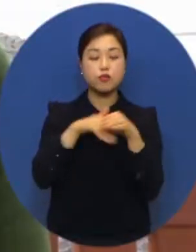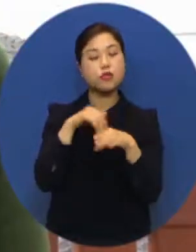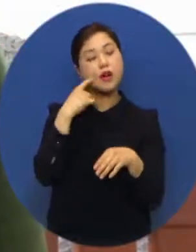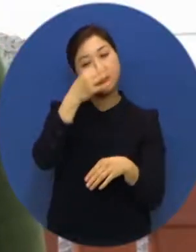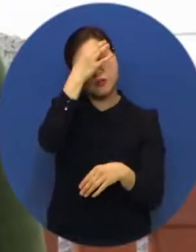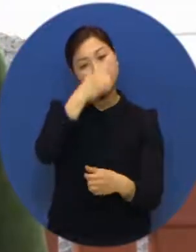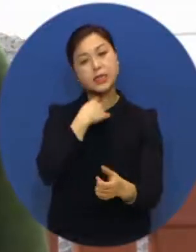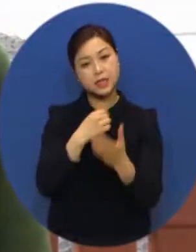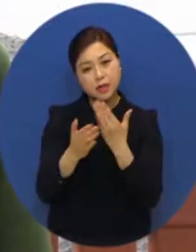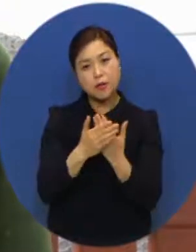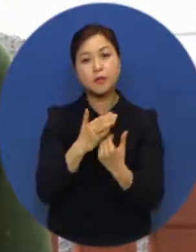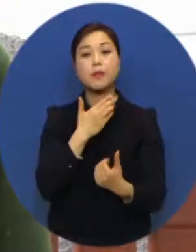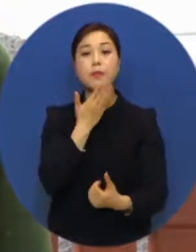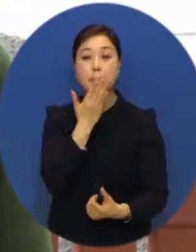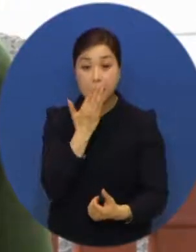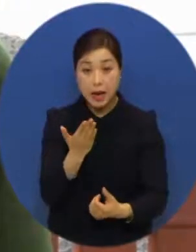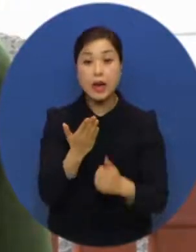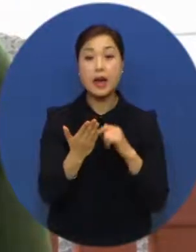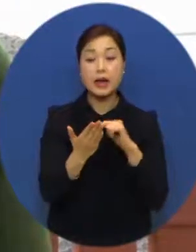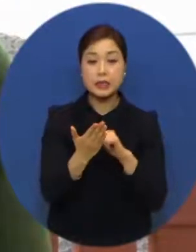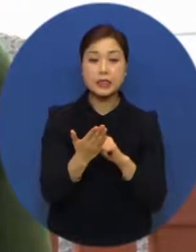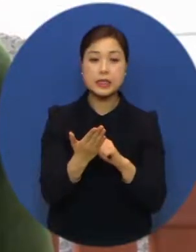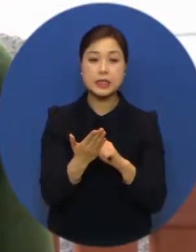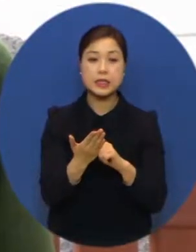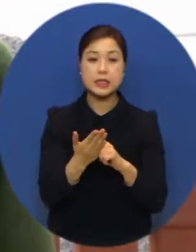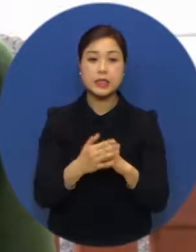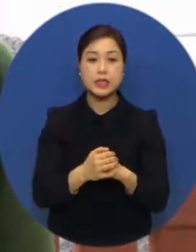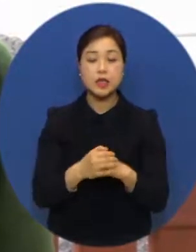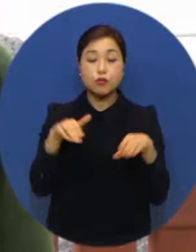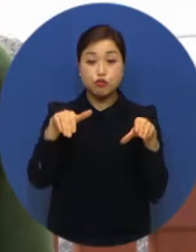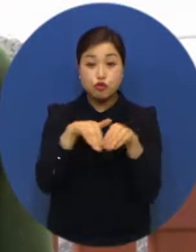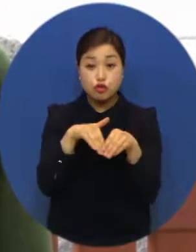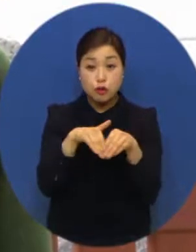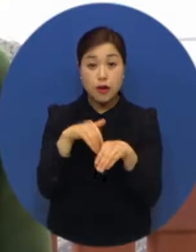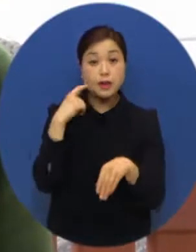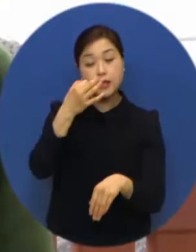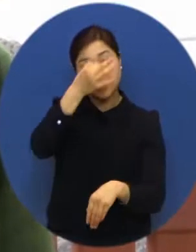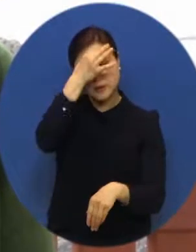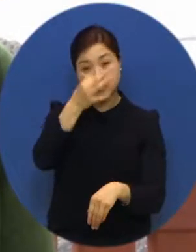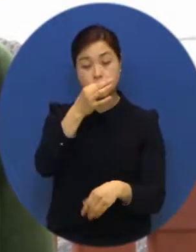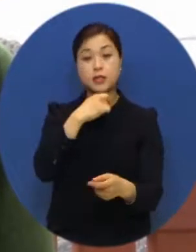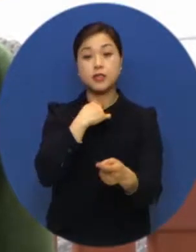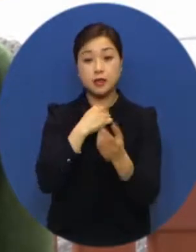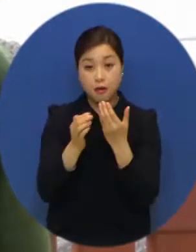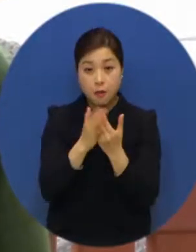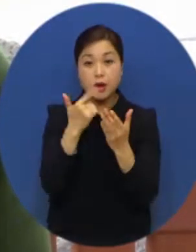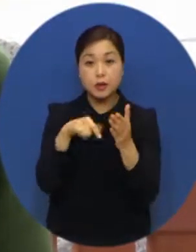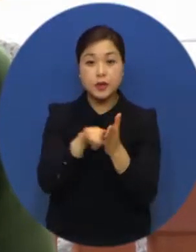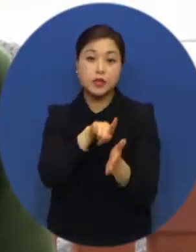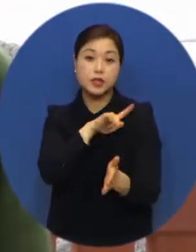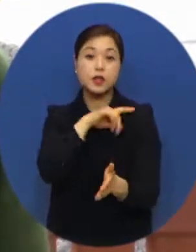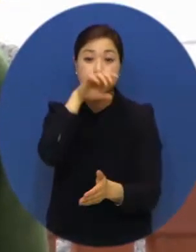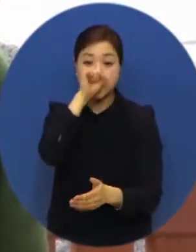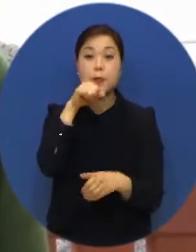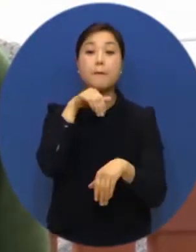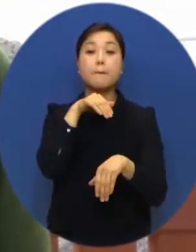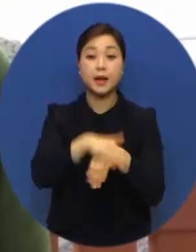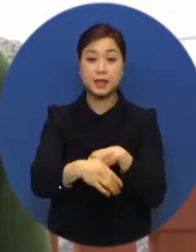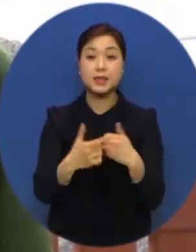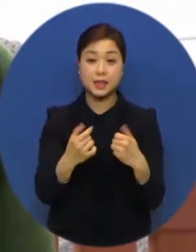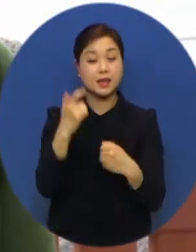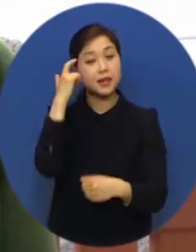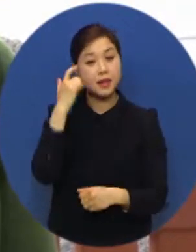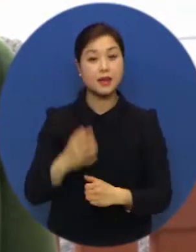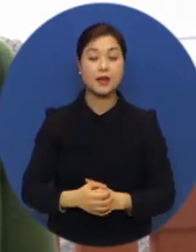있는 그것이 가장 문화예술을 접하는 데 가장 좋은 방식이라고